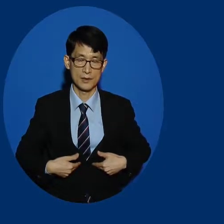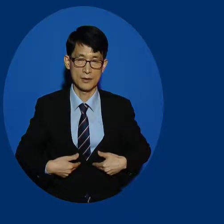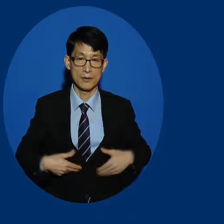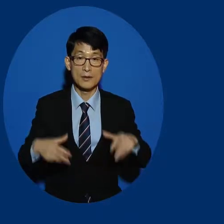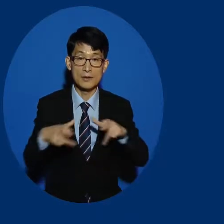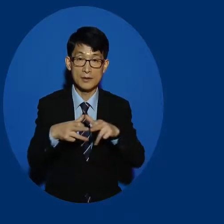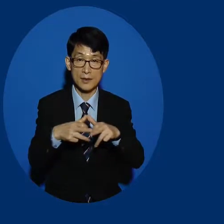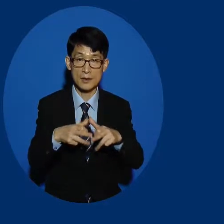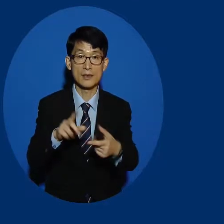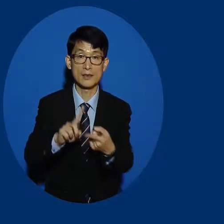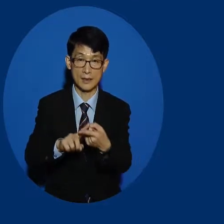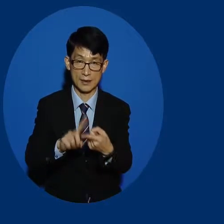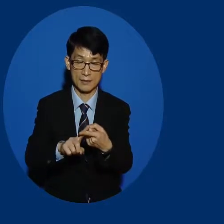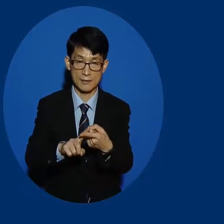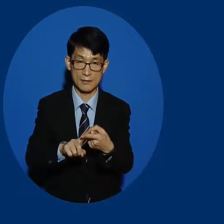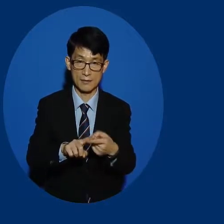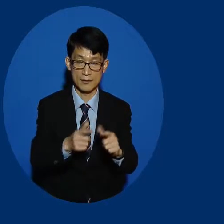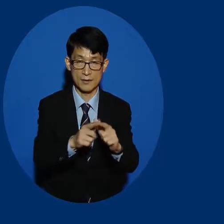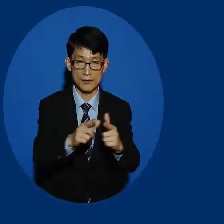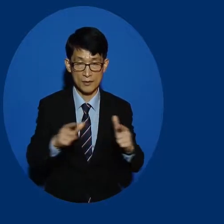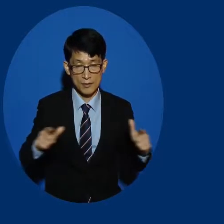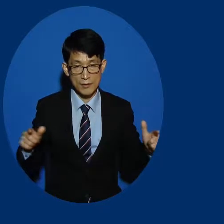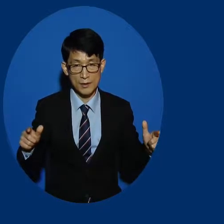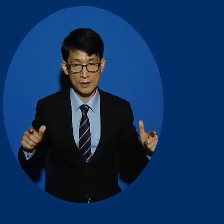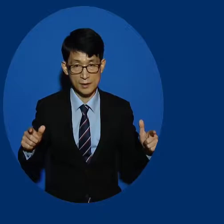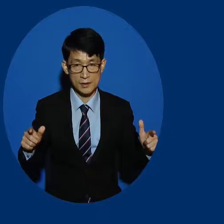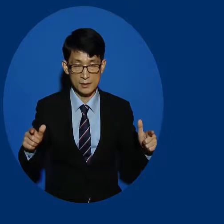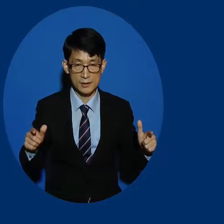장애인에 관해서 여러